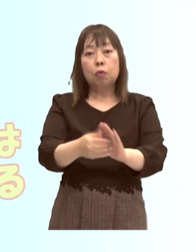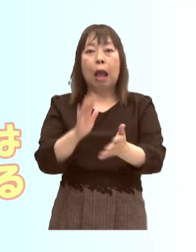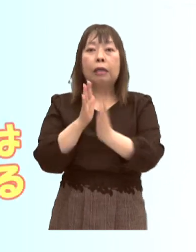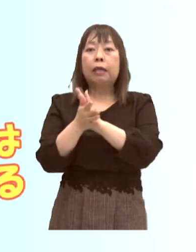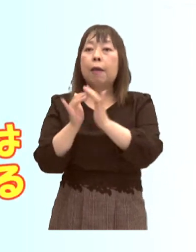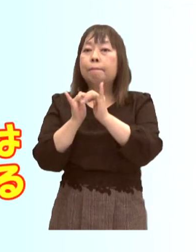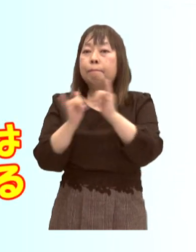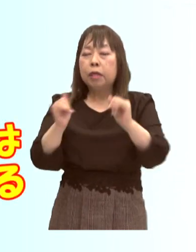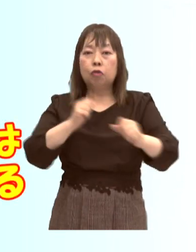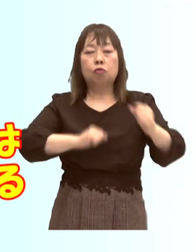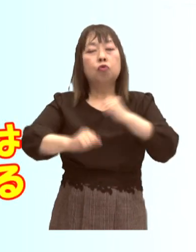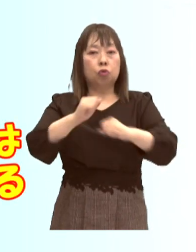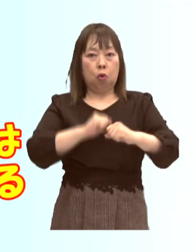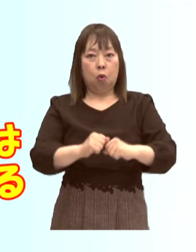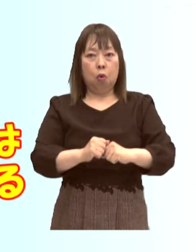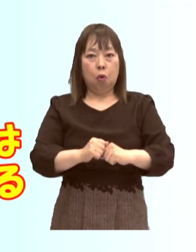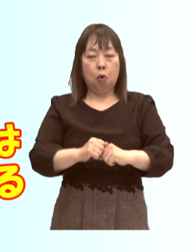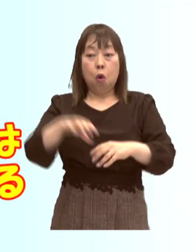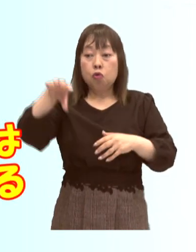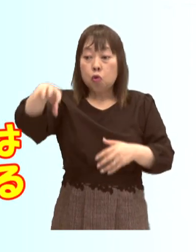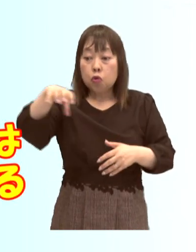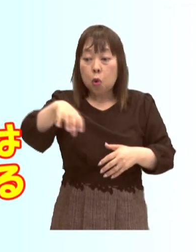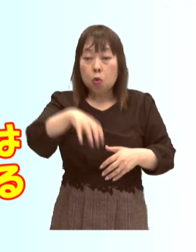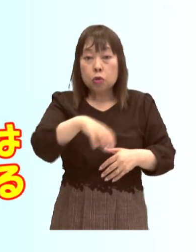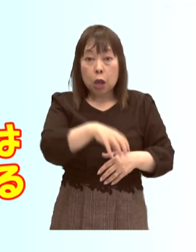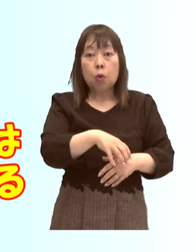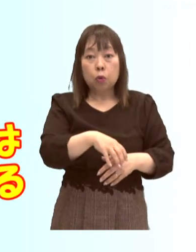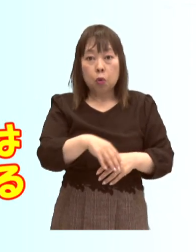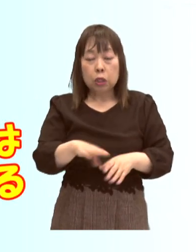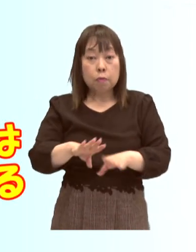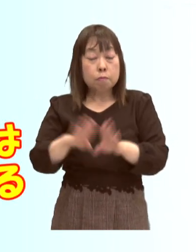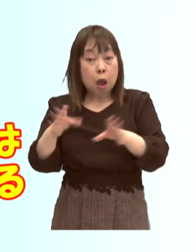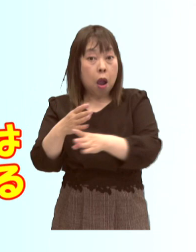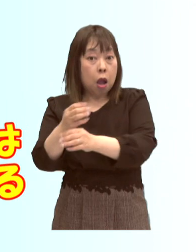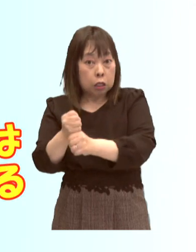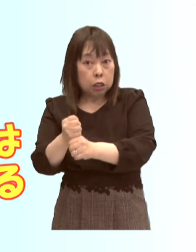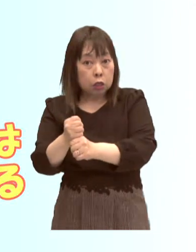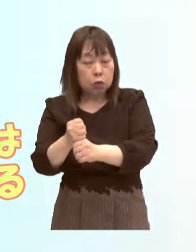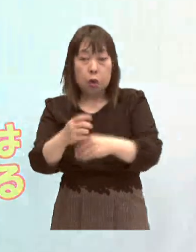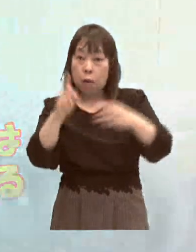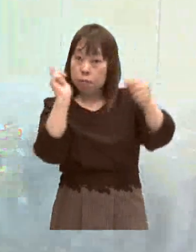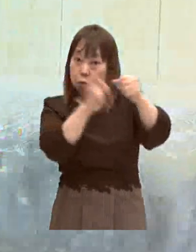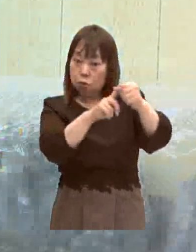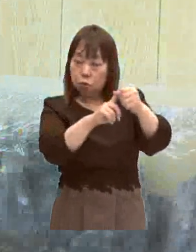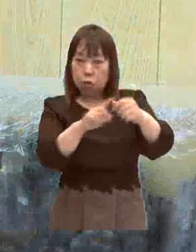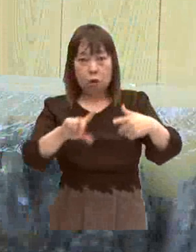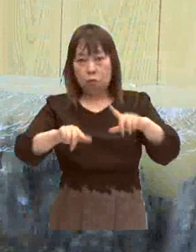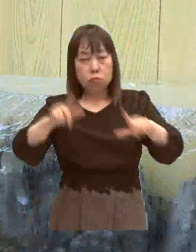都道府県ごとに実施時期や運動重点が異なっています。